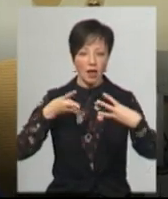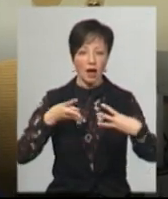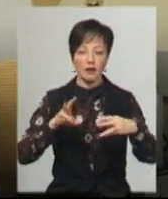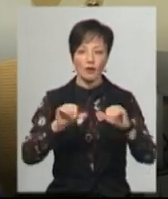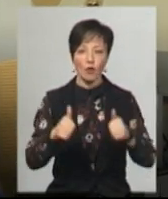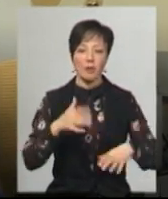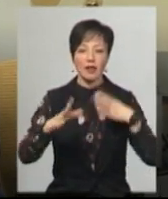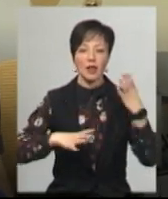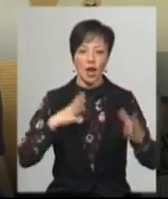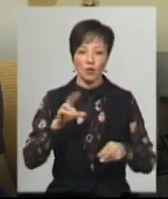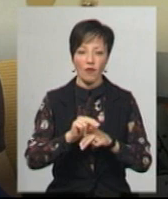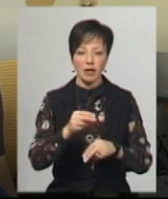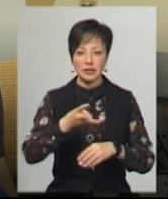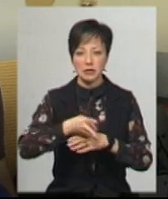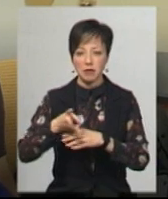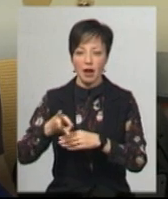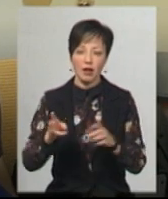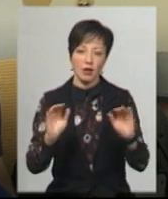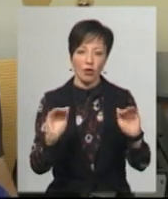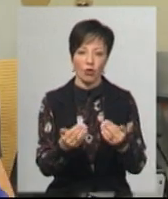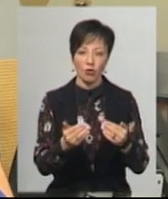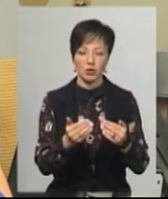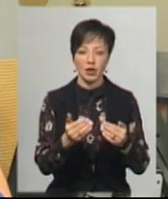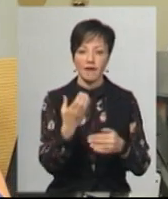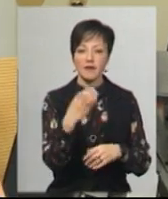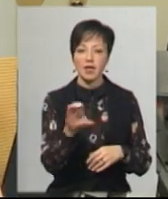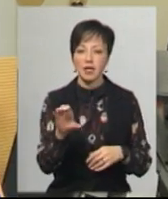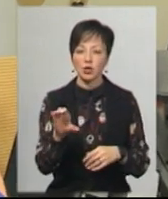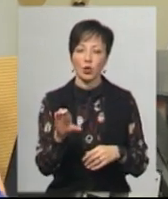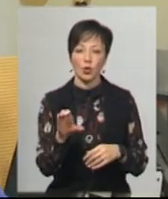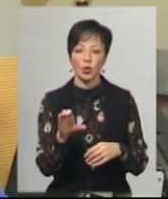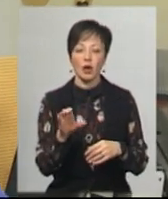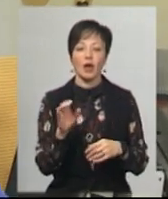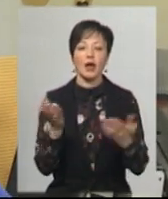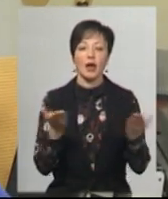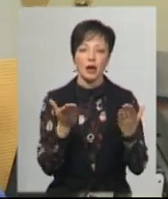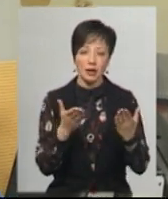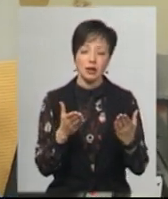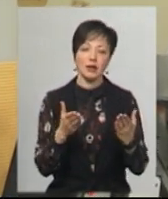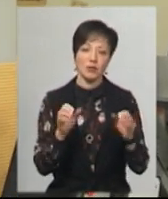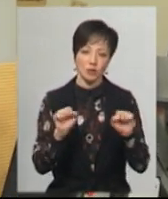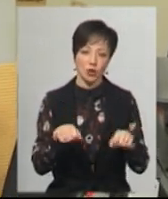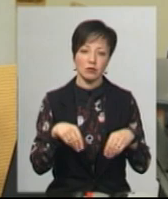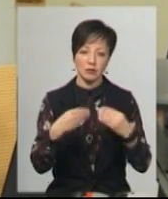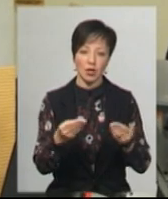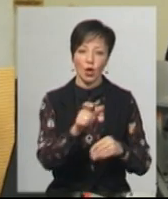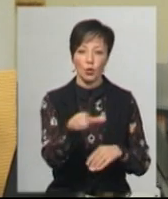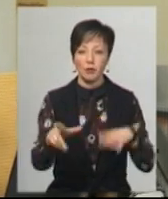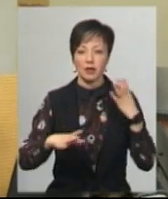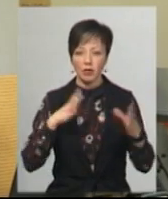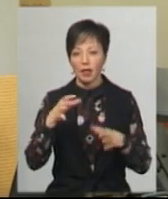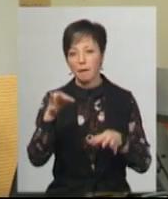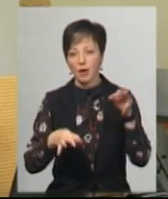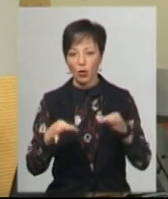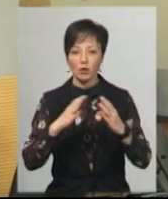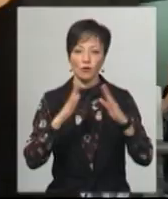вести тренування, знімали людям невеличкі відеоролики, які давали змогу людям тренуватися і на природі,